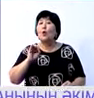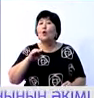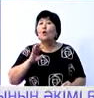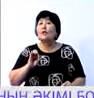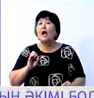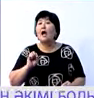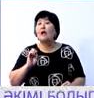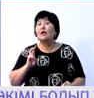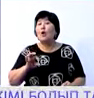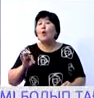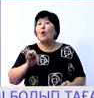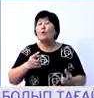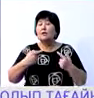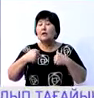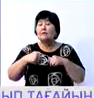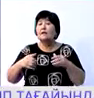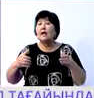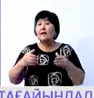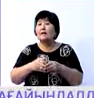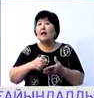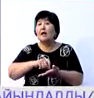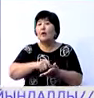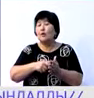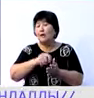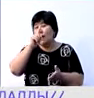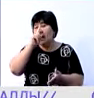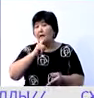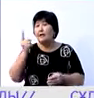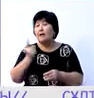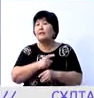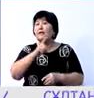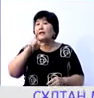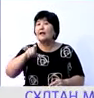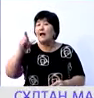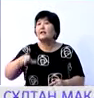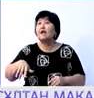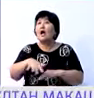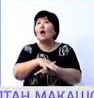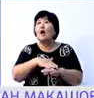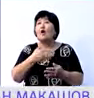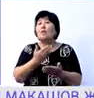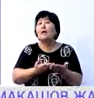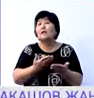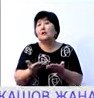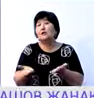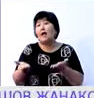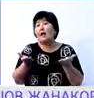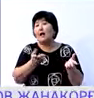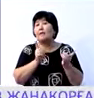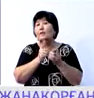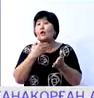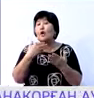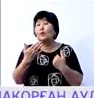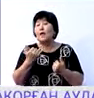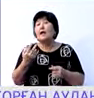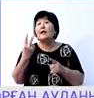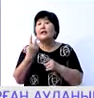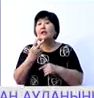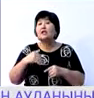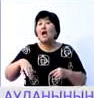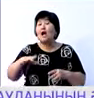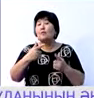облыстық филиалының қоғамдық қабылдау бөлмесінде айына бір рет азаматтарды мәселелері бойынша қабылдау өткізсін. Екінші, аумақтық